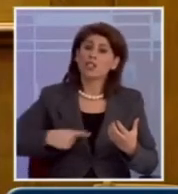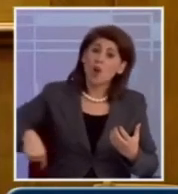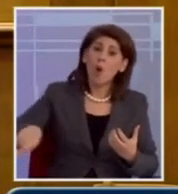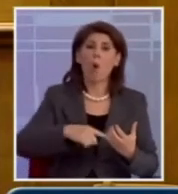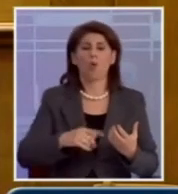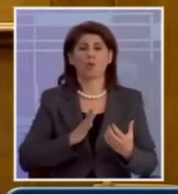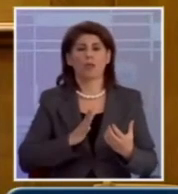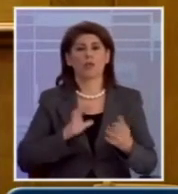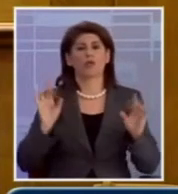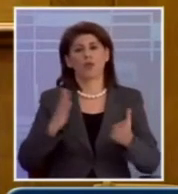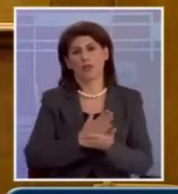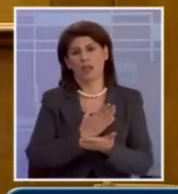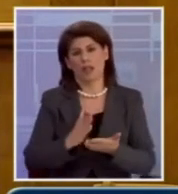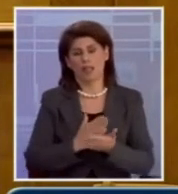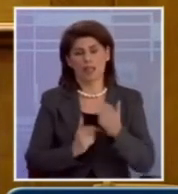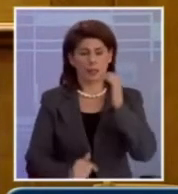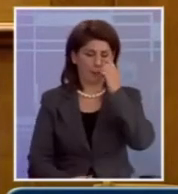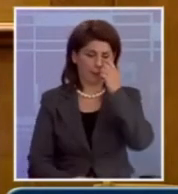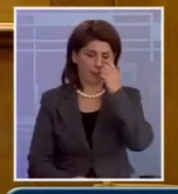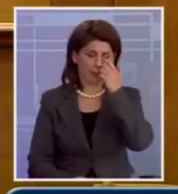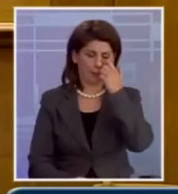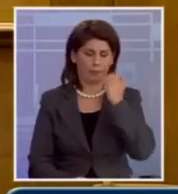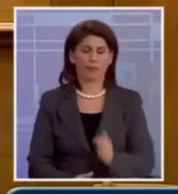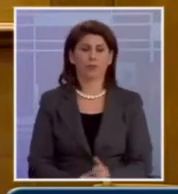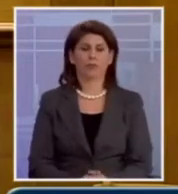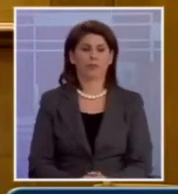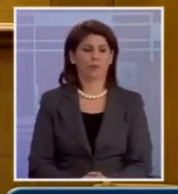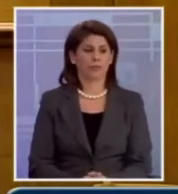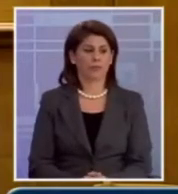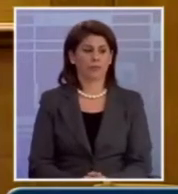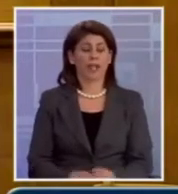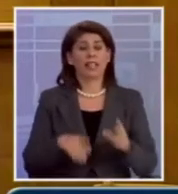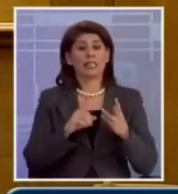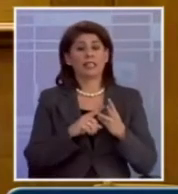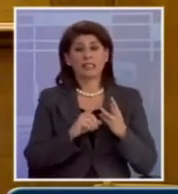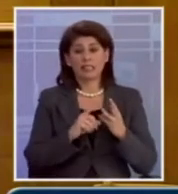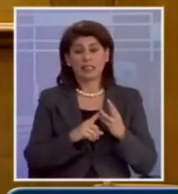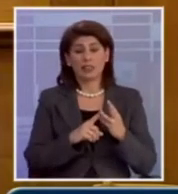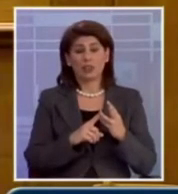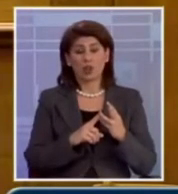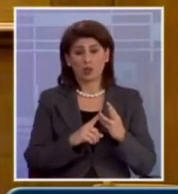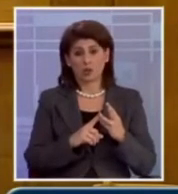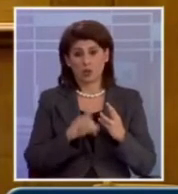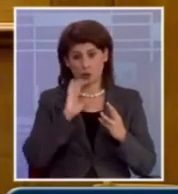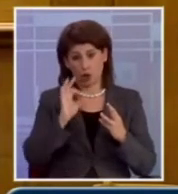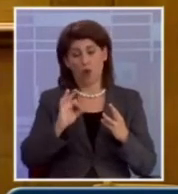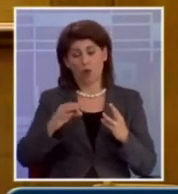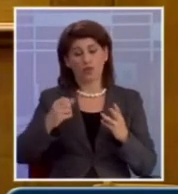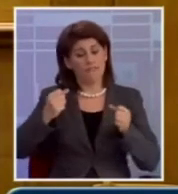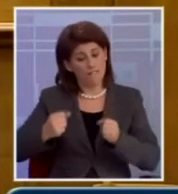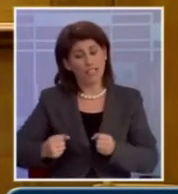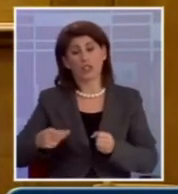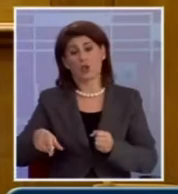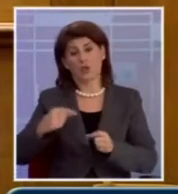ανθρώπους, χωρίς διακρίσεις. Τρίτος και κρίσιμος πυλώνας αυτής της προσπάθειάς